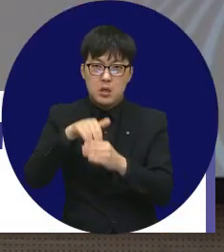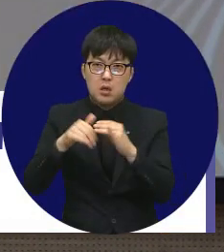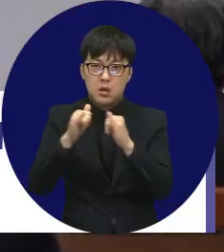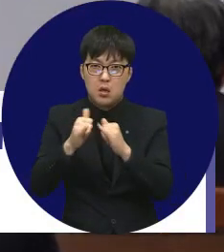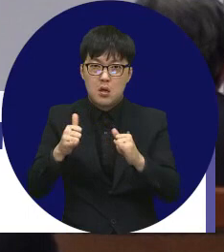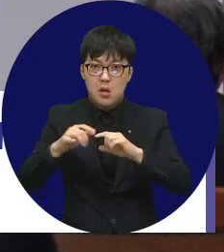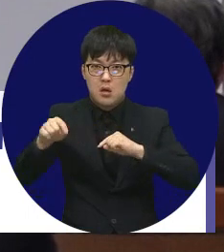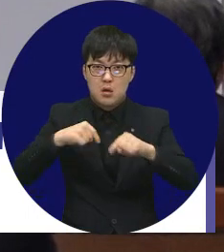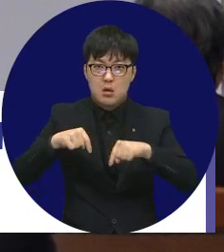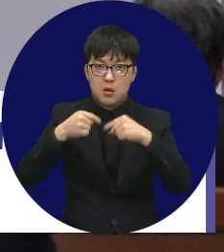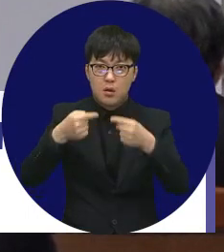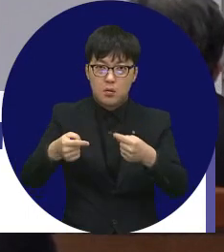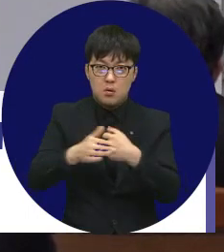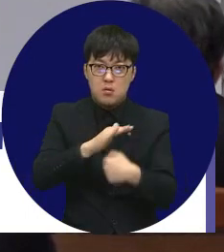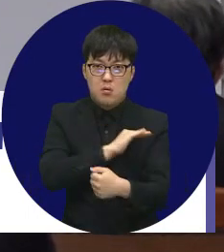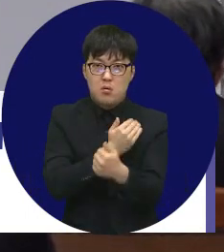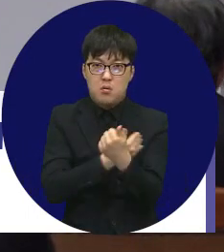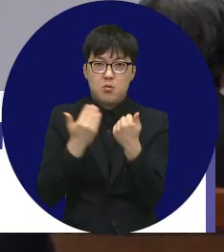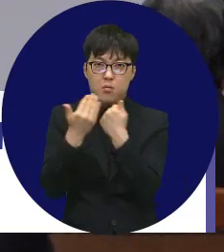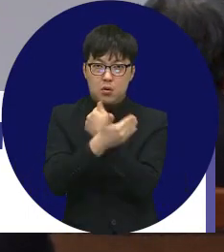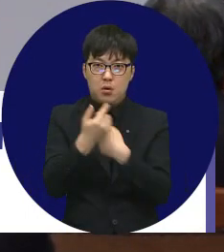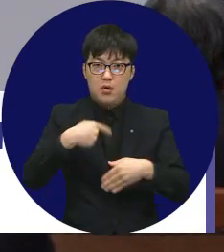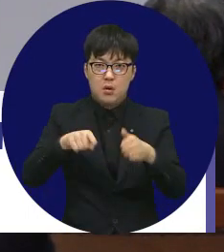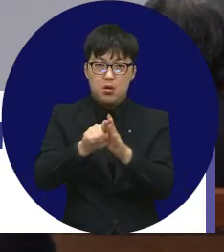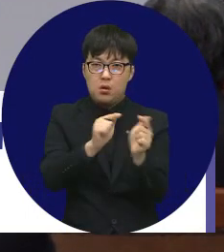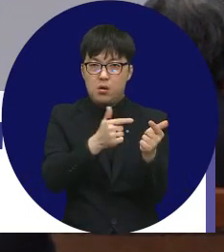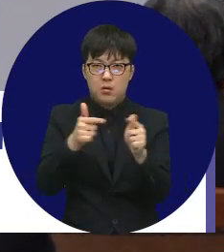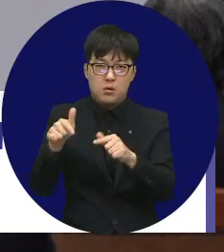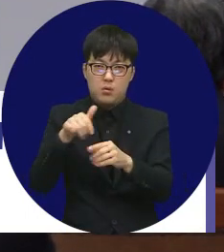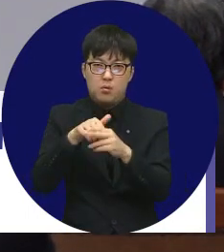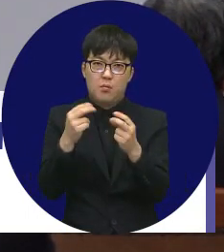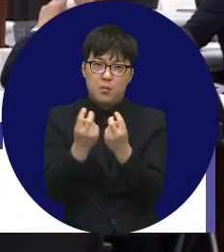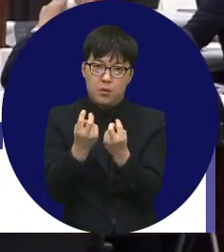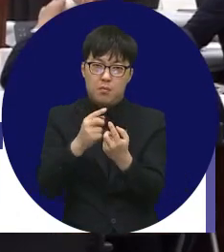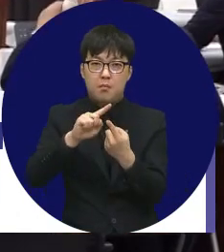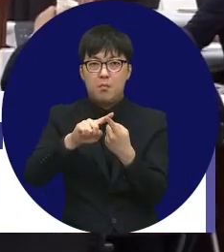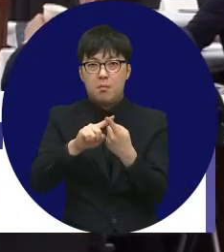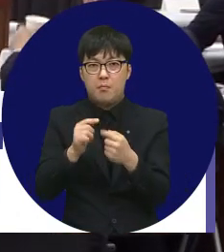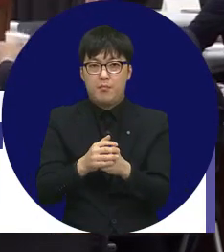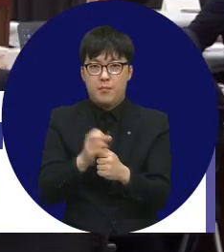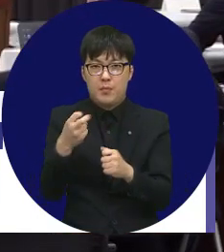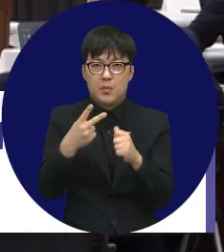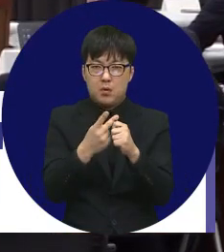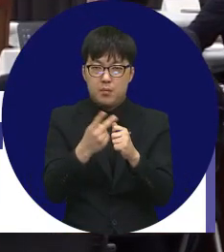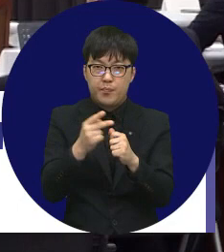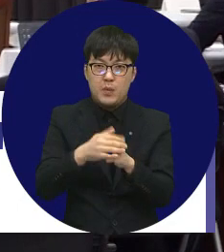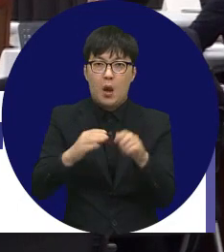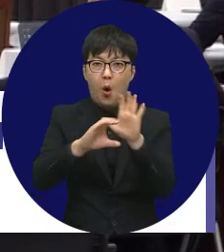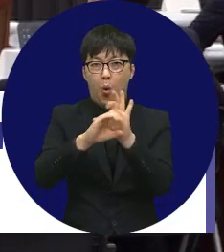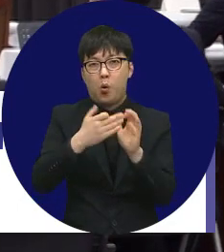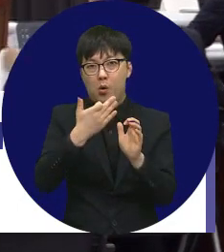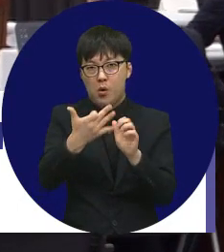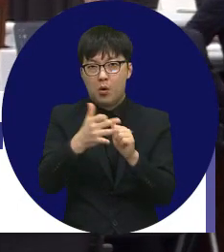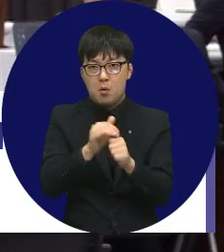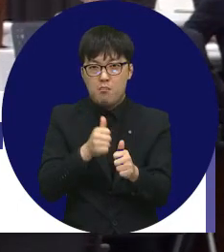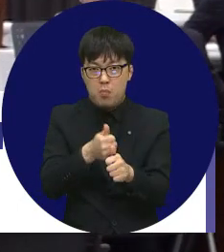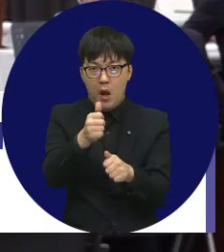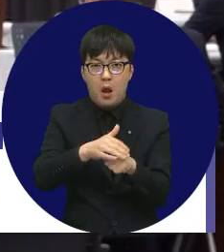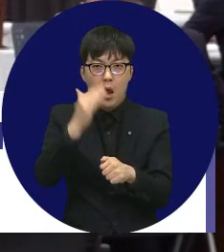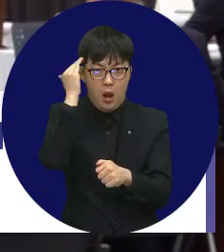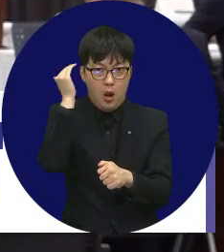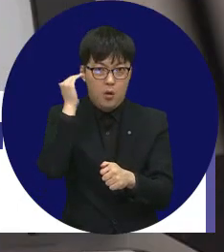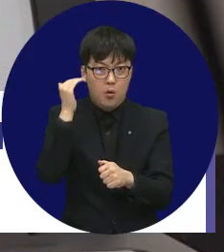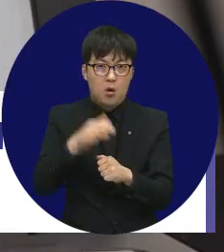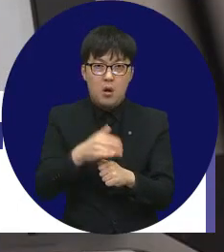참정권을 보장하기 위한 각국의 다양한 투표 방법에 대해 논의했고, 2세션은 코로나19 상황을 극복한 한국의 선거